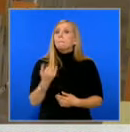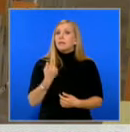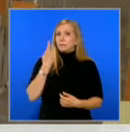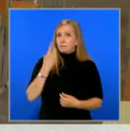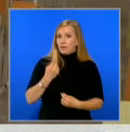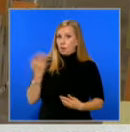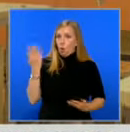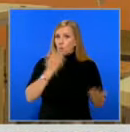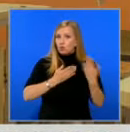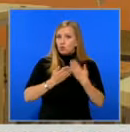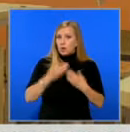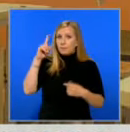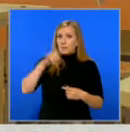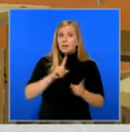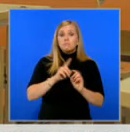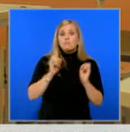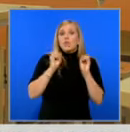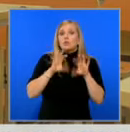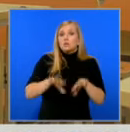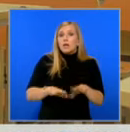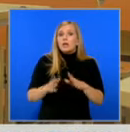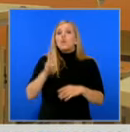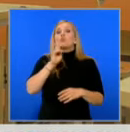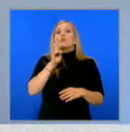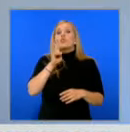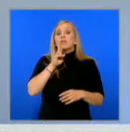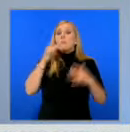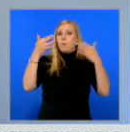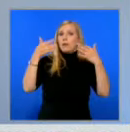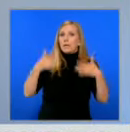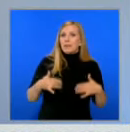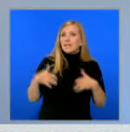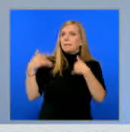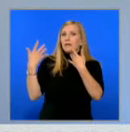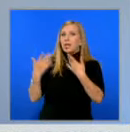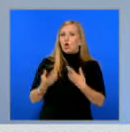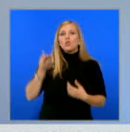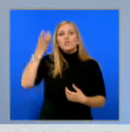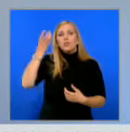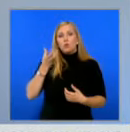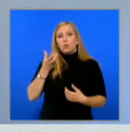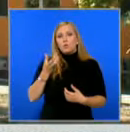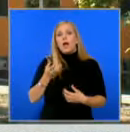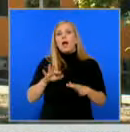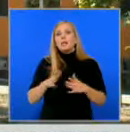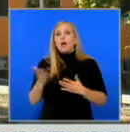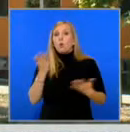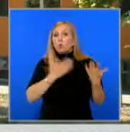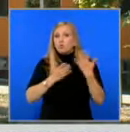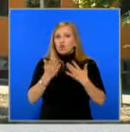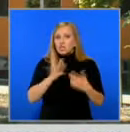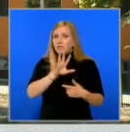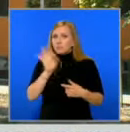учебен ден не достигат учители по математика и природни науки а 90% от училищата вече са на едносменен режим